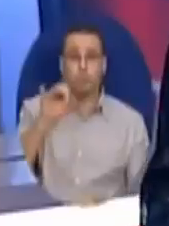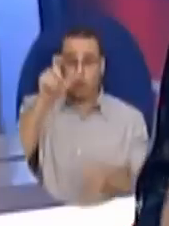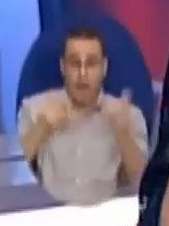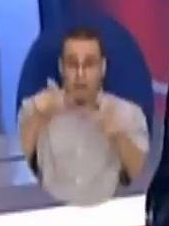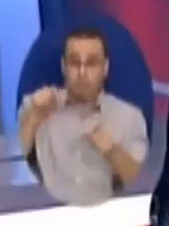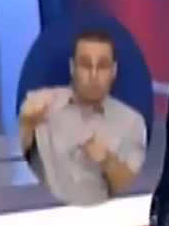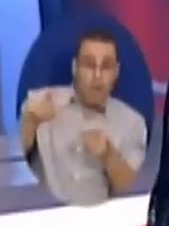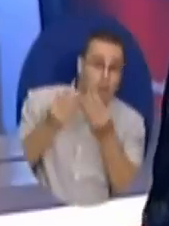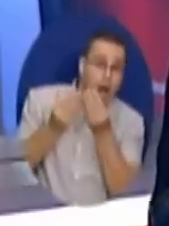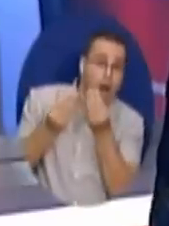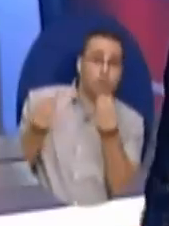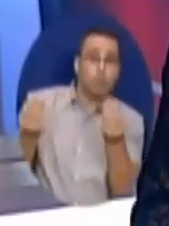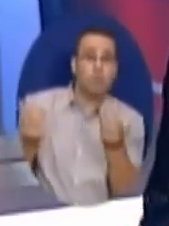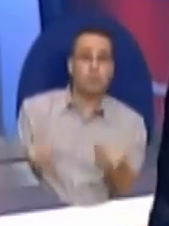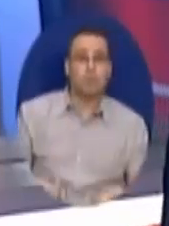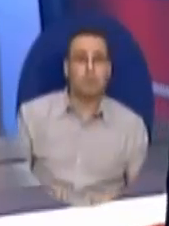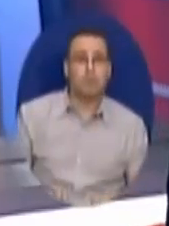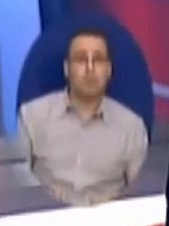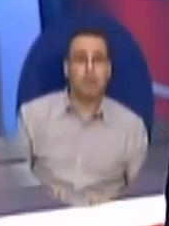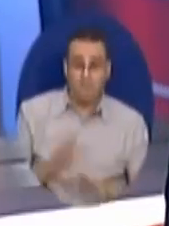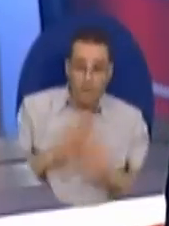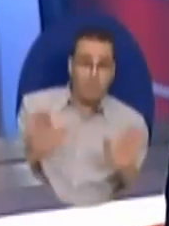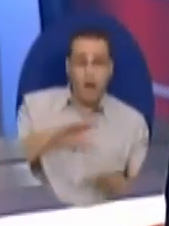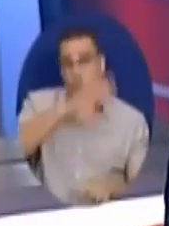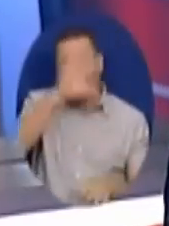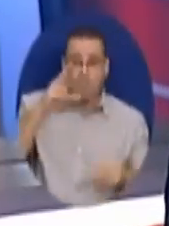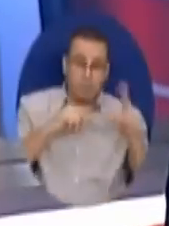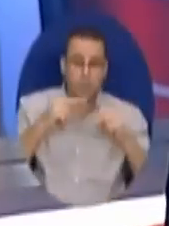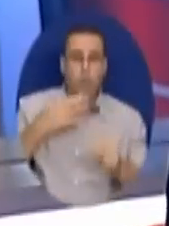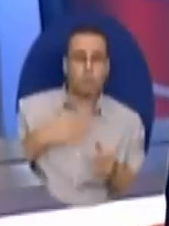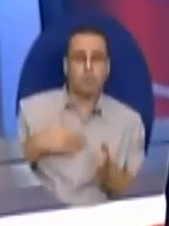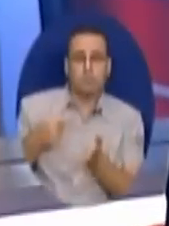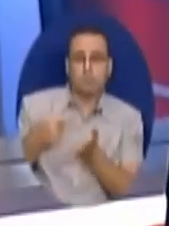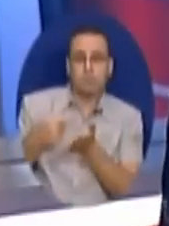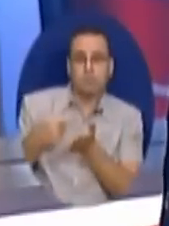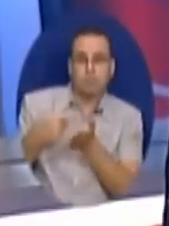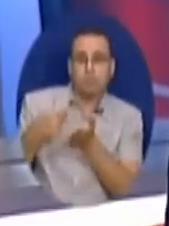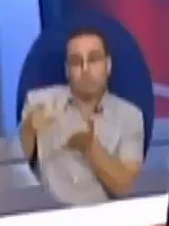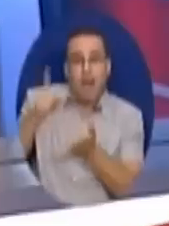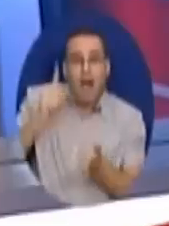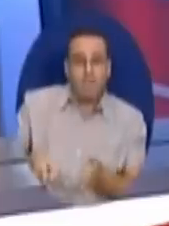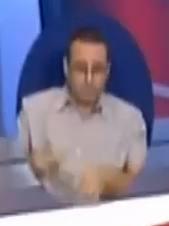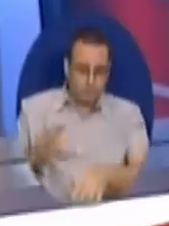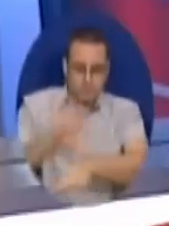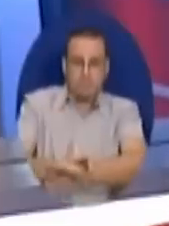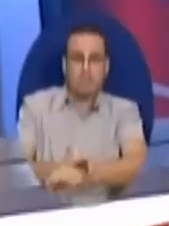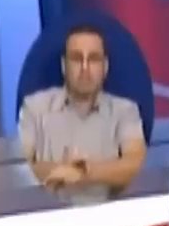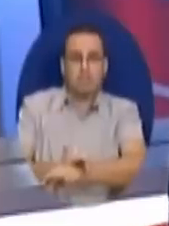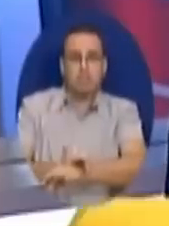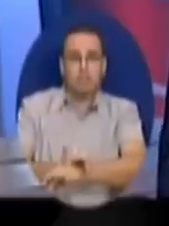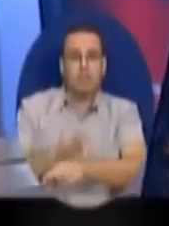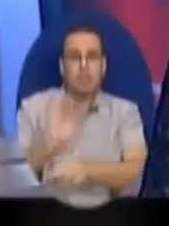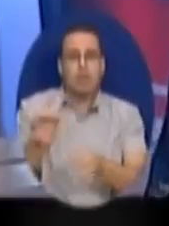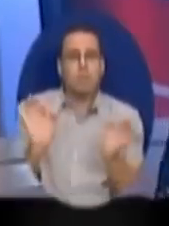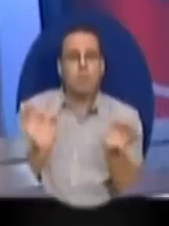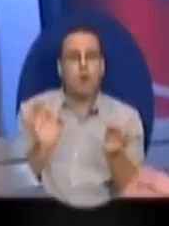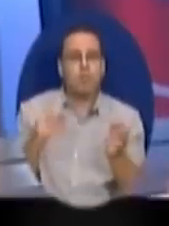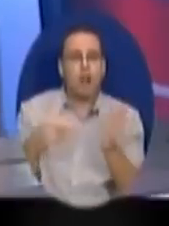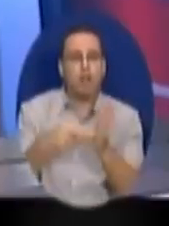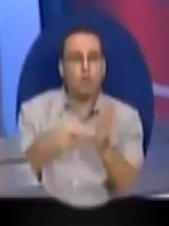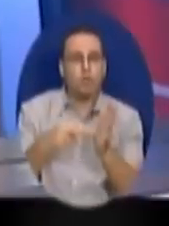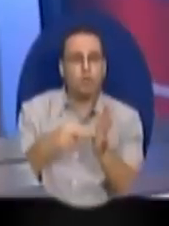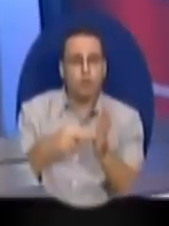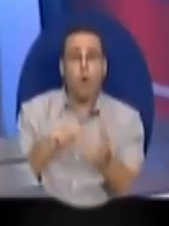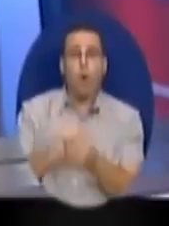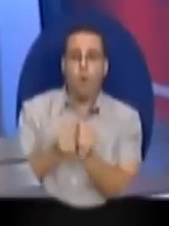שנחשבים כחשודים וכבר מדברים על לחייב אותם לשת את הזיקים האלקטרונים או